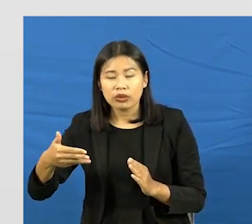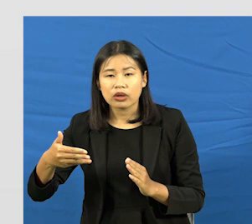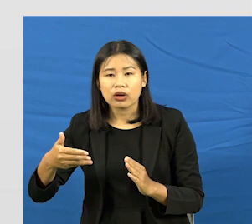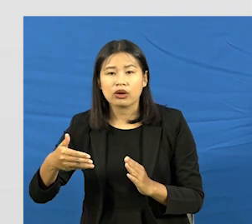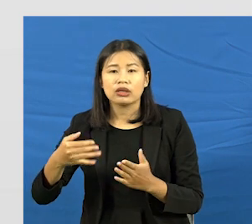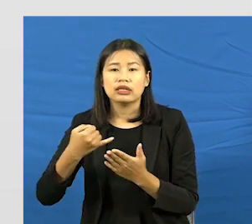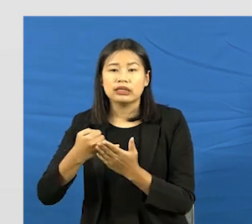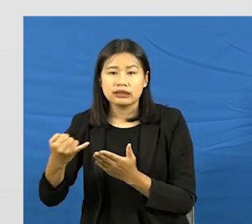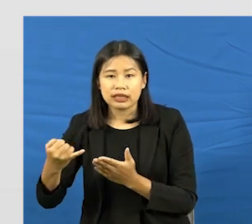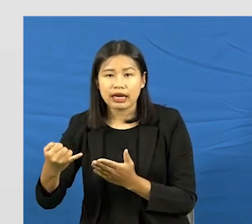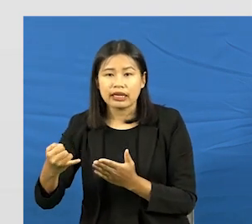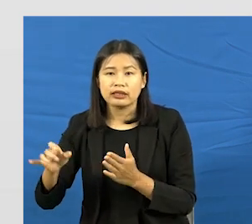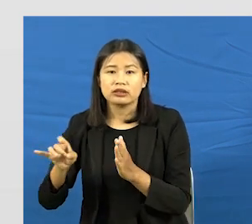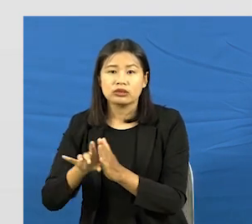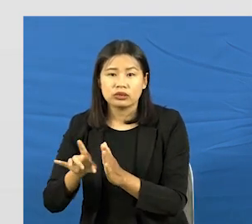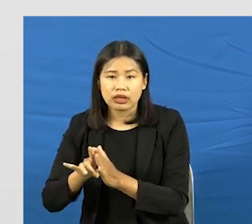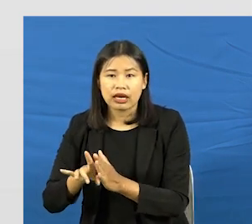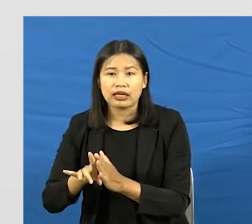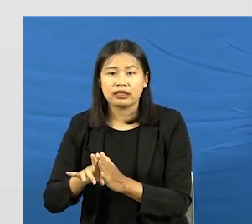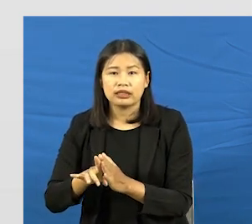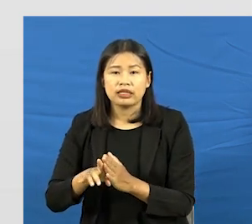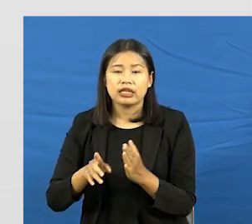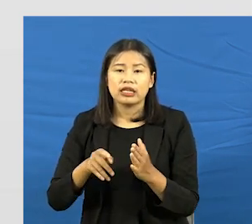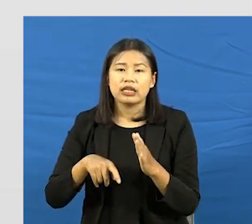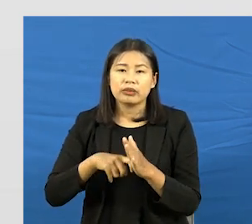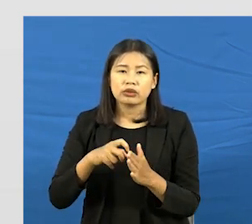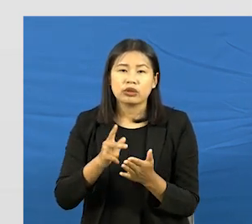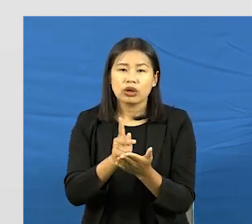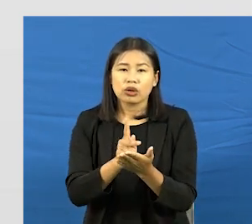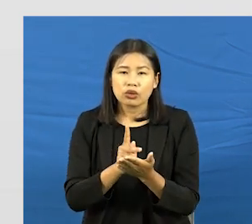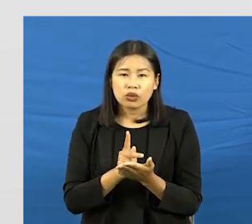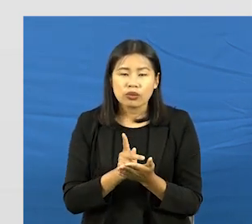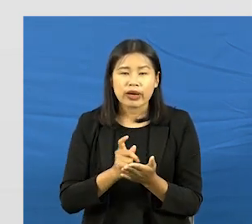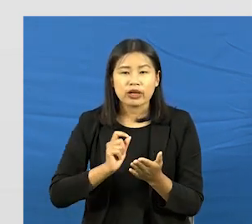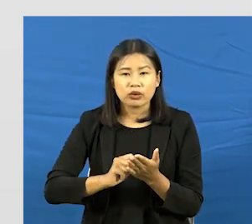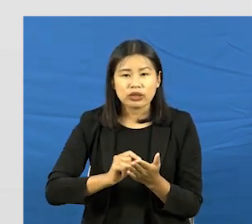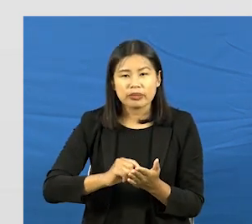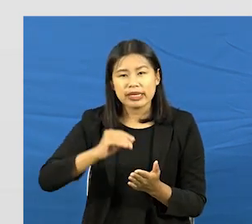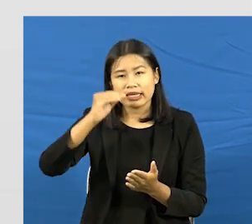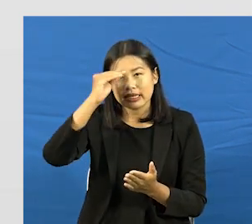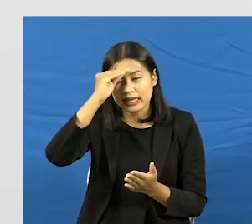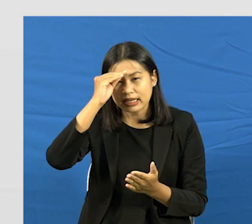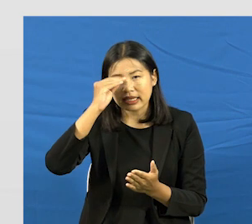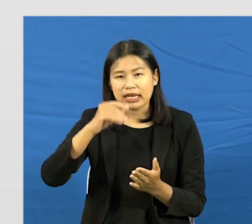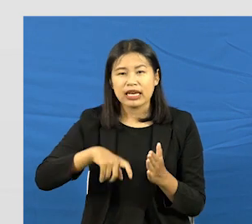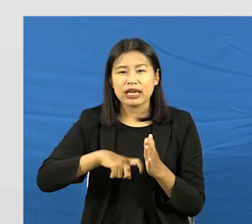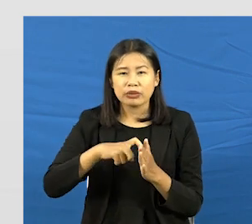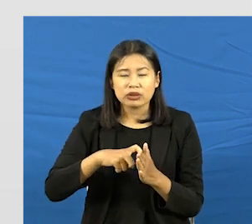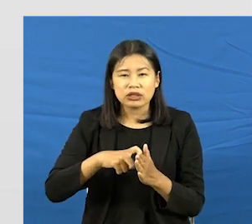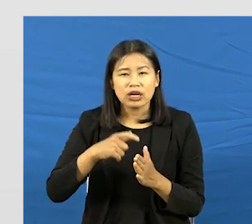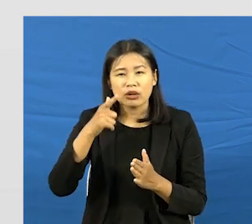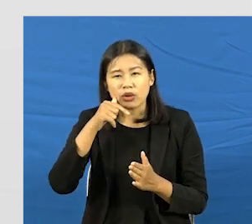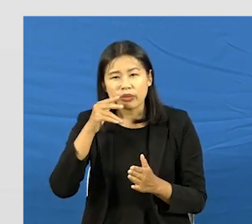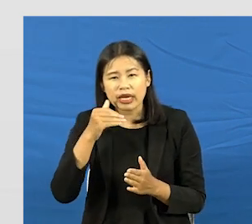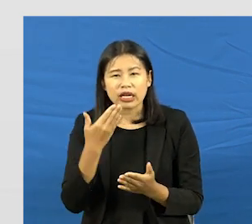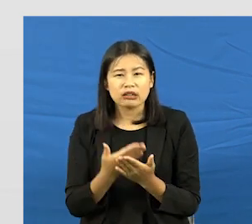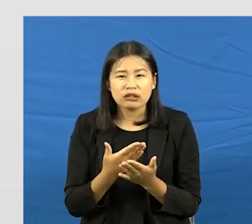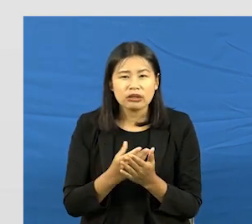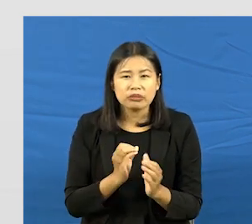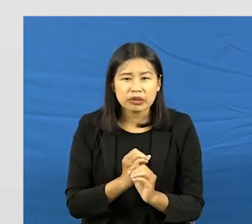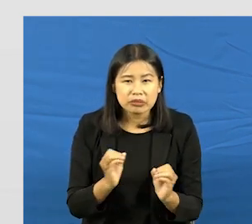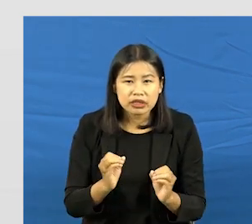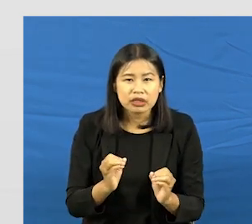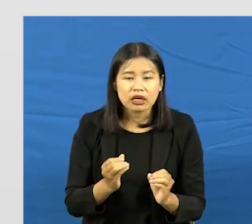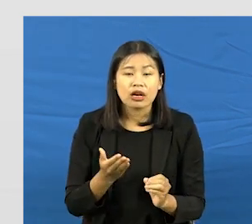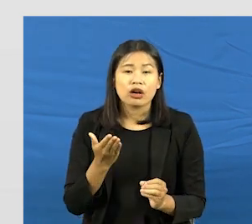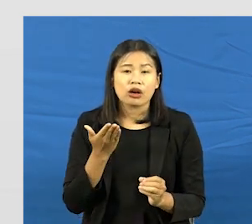งทะเบียนเรียนนะกรณีที่ผู้ปกครองชักหน้าไม่ถึงหลัง นะก็มายื่นขอกู้กับทางมหาวิทยาลัยก่อนนะครับ